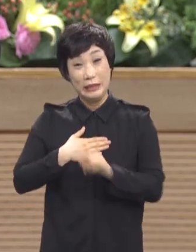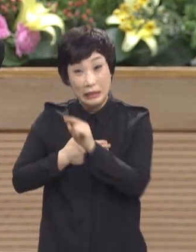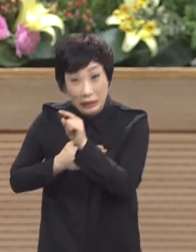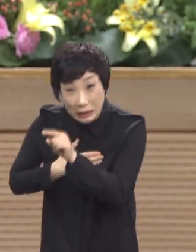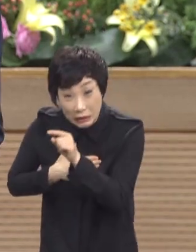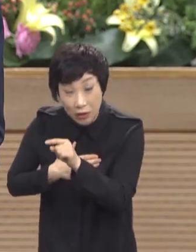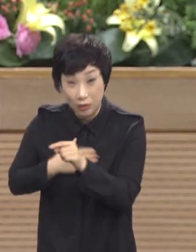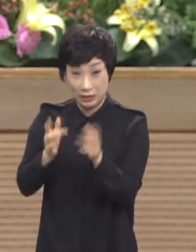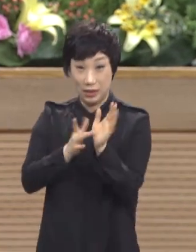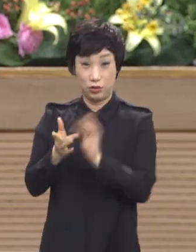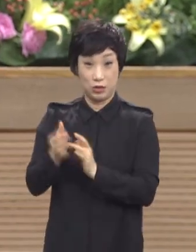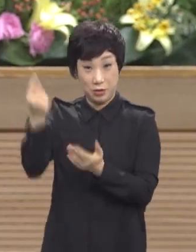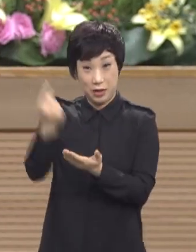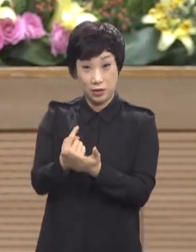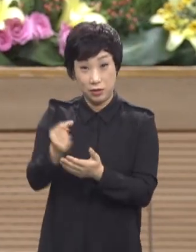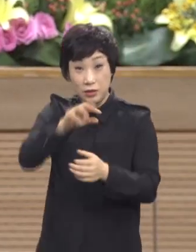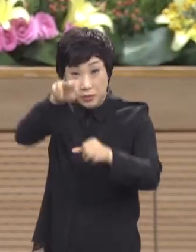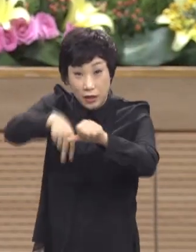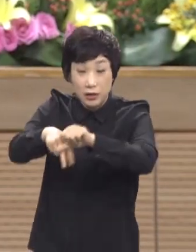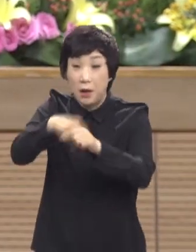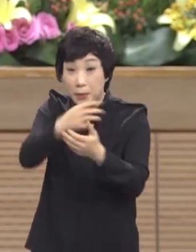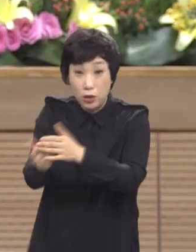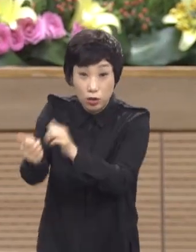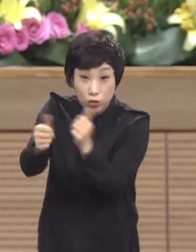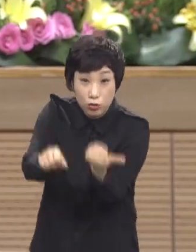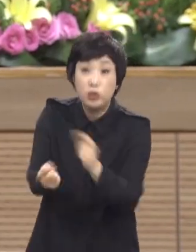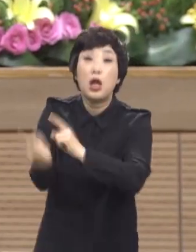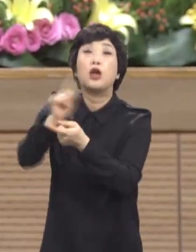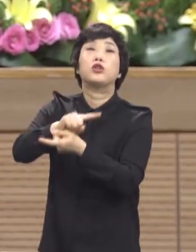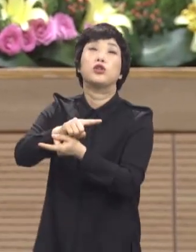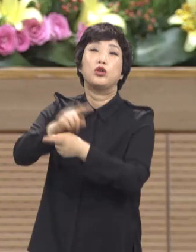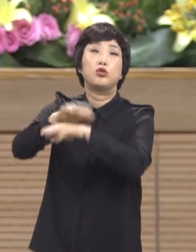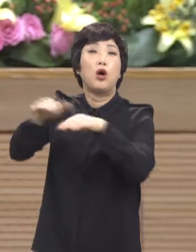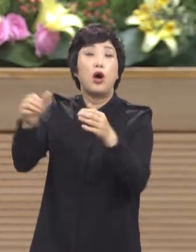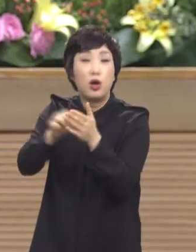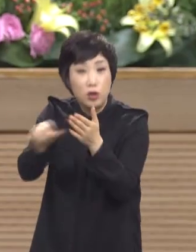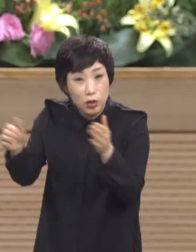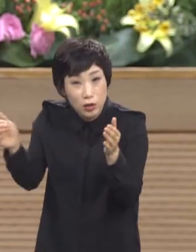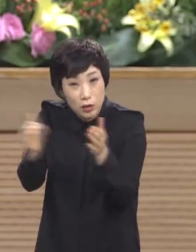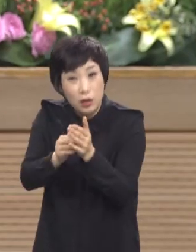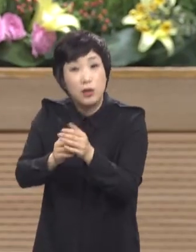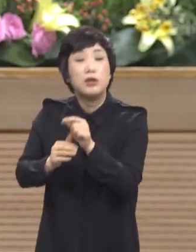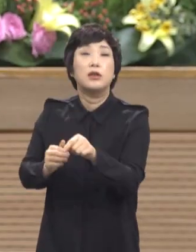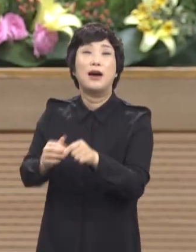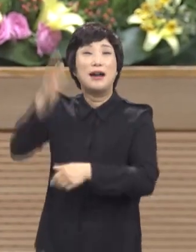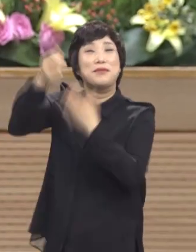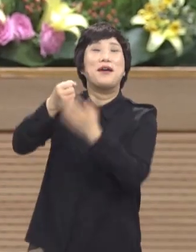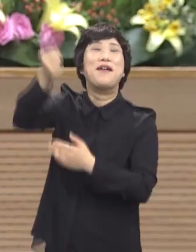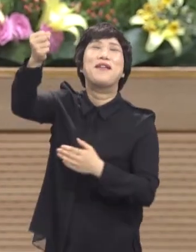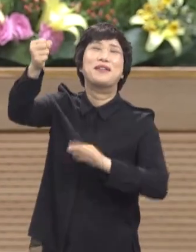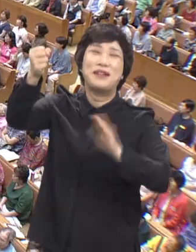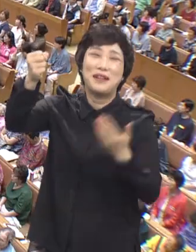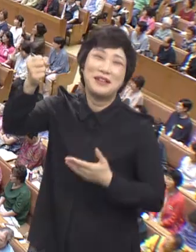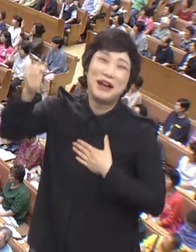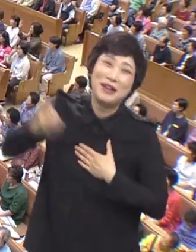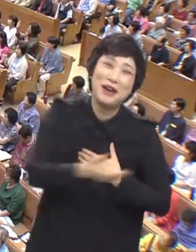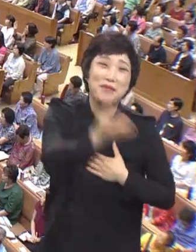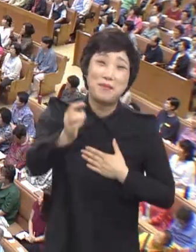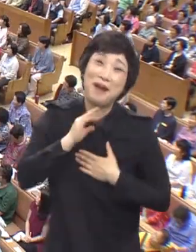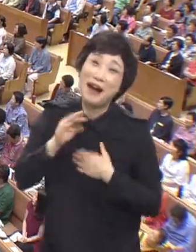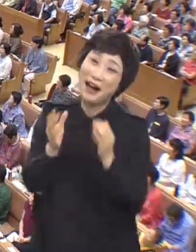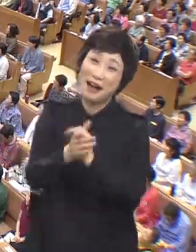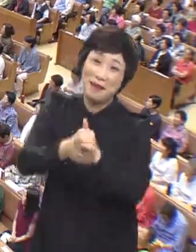이렇게 예수가 피 흘려 죽으심으로 대속하는 은혜로 하나님의 것이 되신 분만 아멘 합시다.